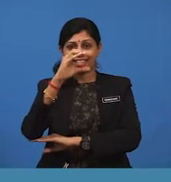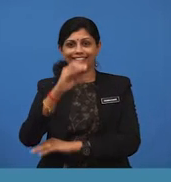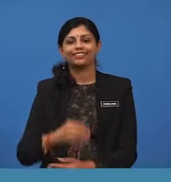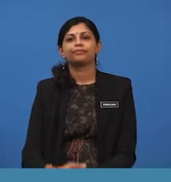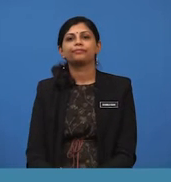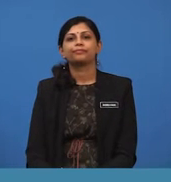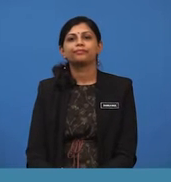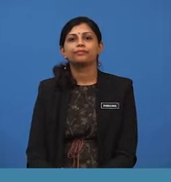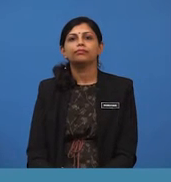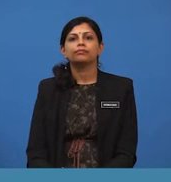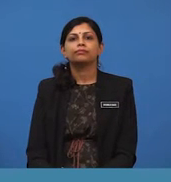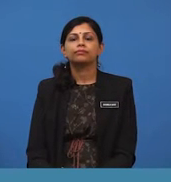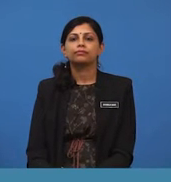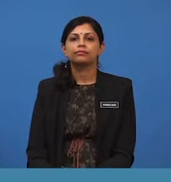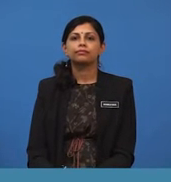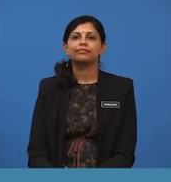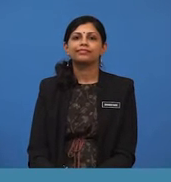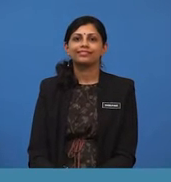Bagus. Jawapannya ialah C.